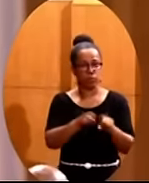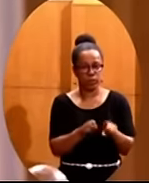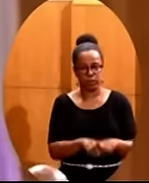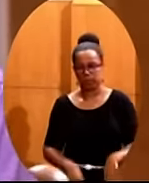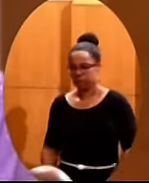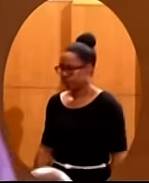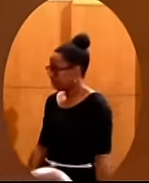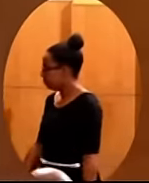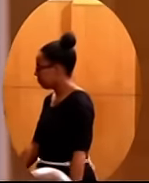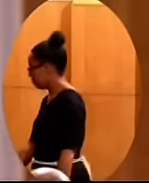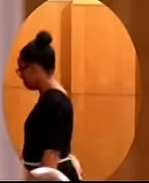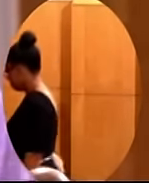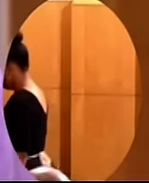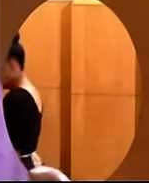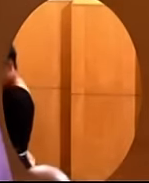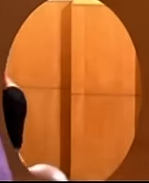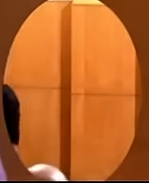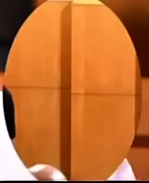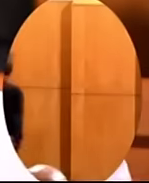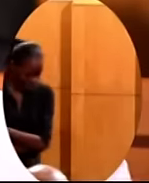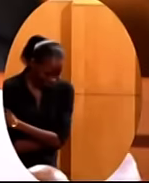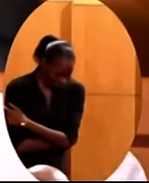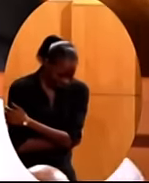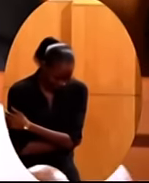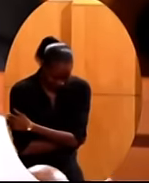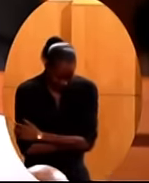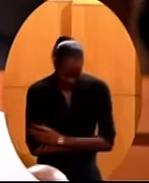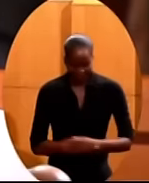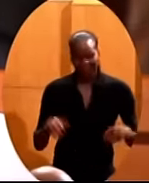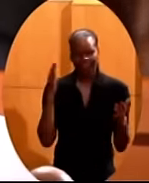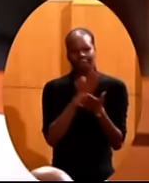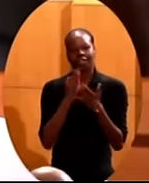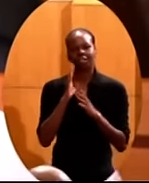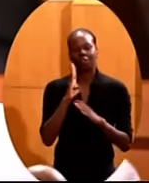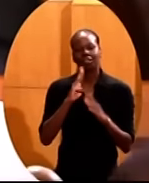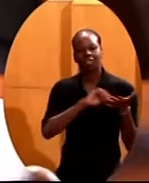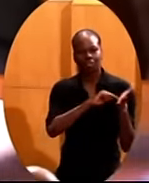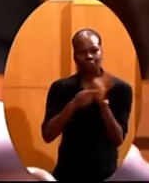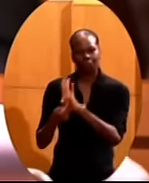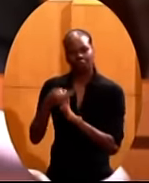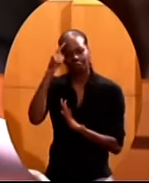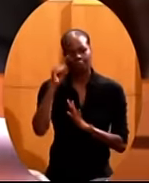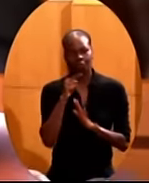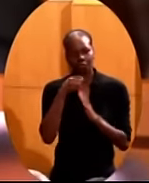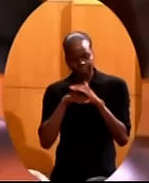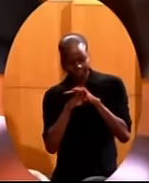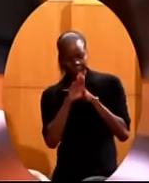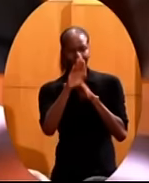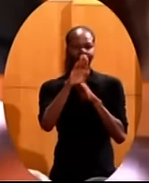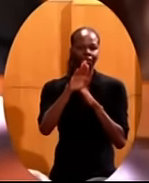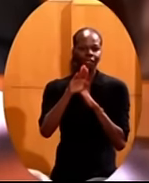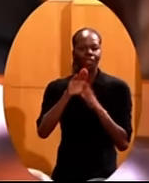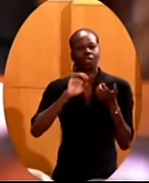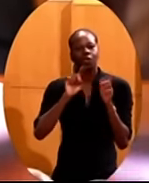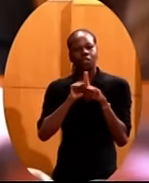valorisant quand nous aurons besoin de toutes les compétences pour relever les immenses